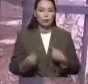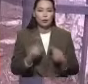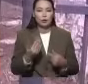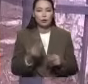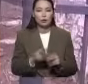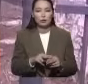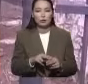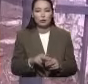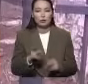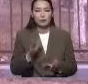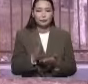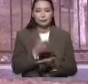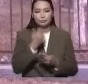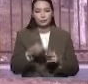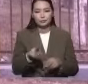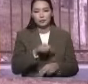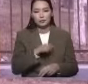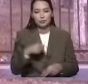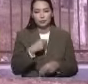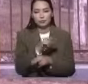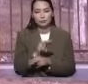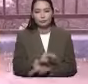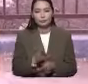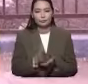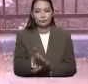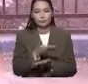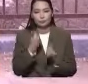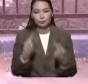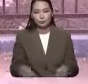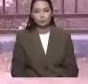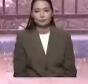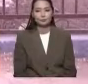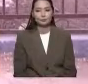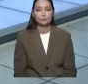тізімде бар жоғы белгісіз. Мөлдір Тоқтасынқызы, Жасұлан Мәлік, Астана Таймс, Қызылорда.